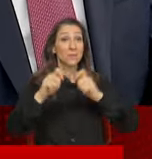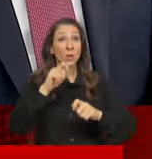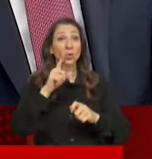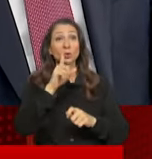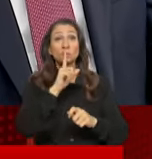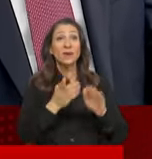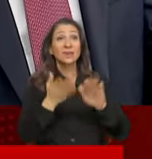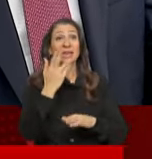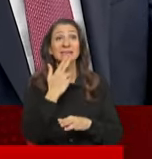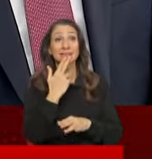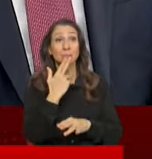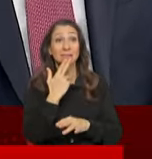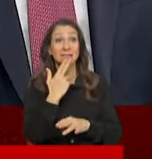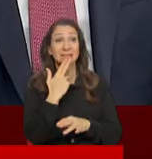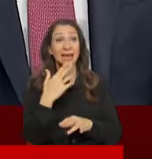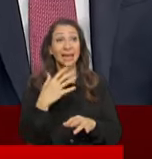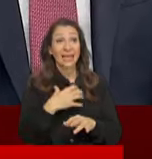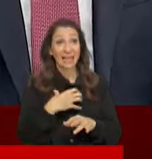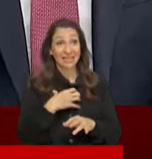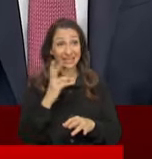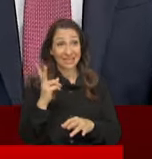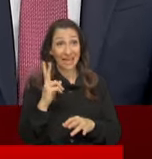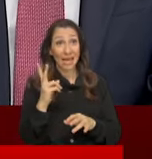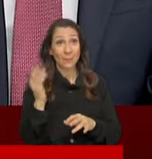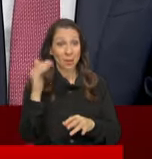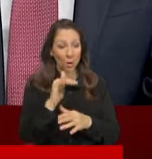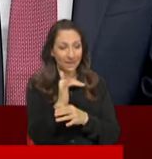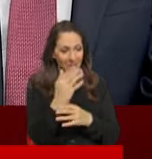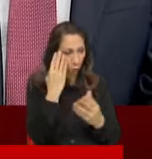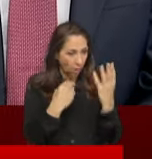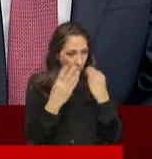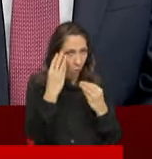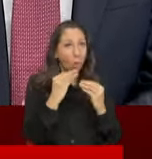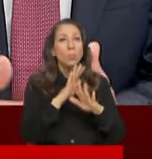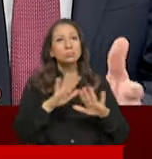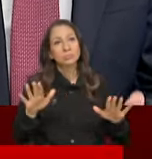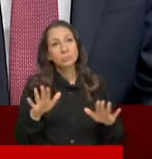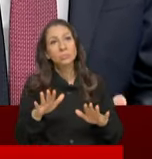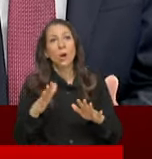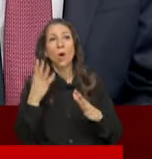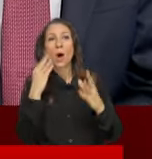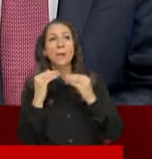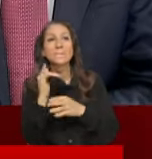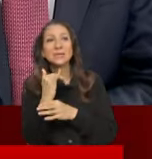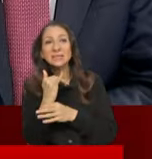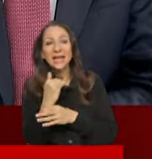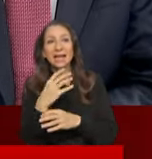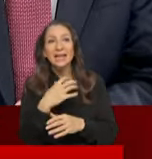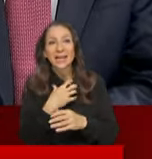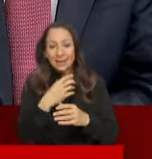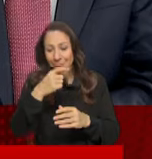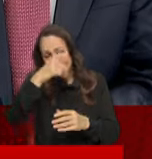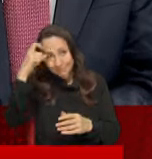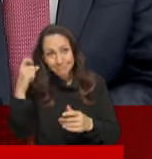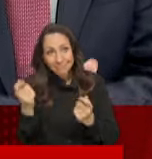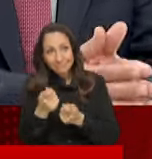yüzün üstünde kadınımız kendisi hem geliyor meslek öğreniyor hem öğrendiği mesleği kendisi elemi